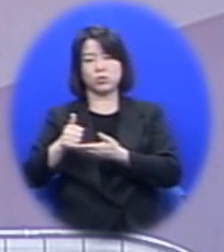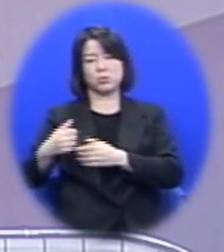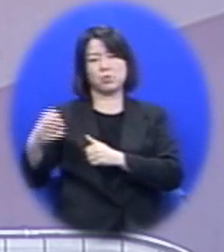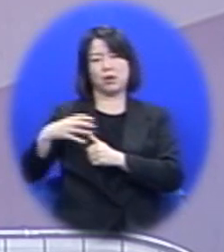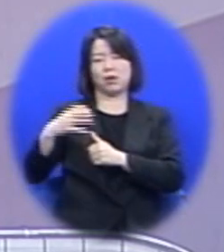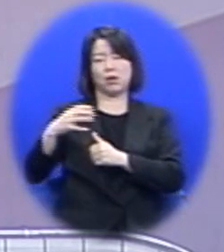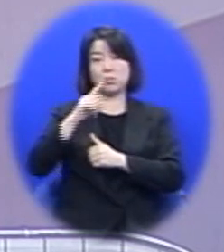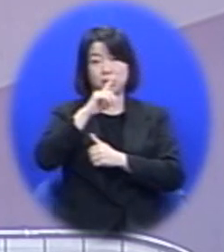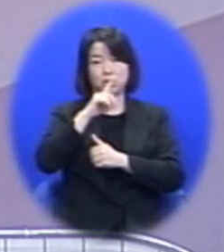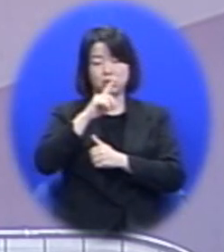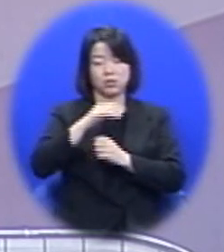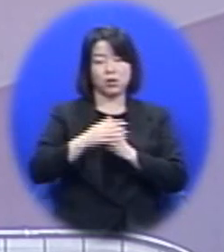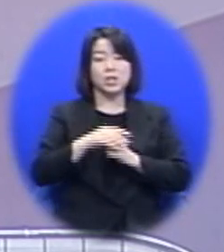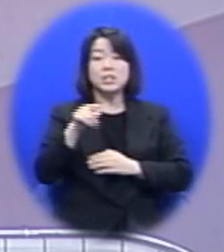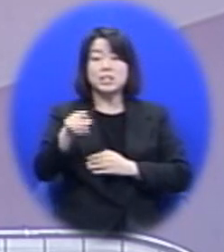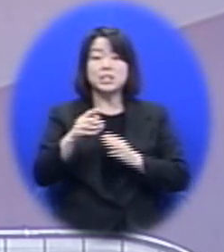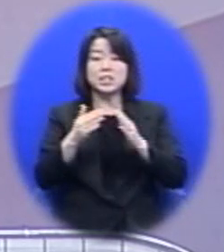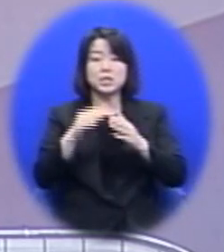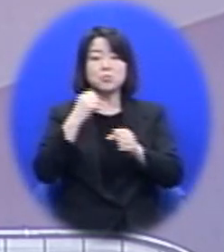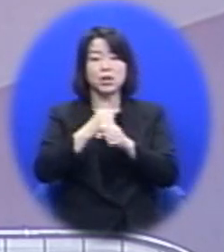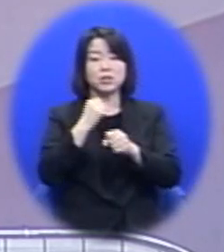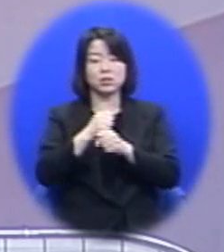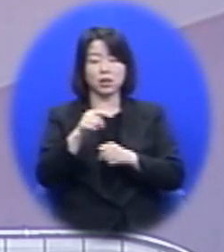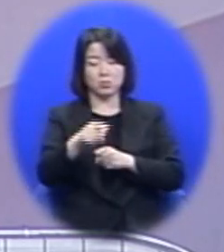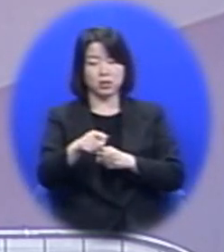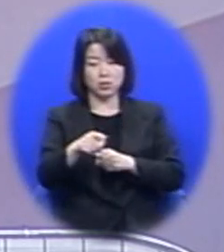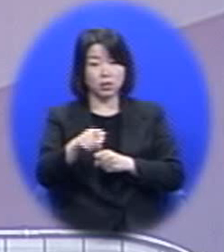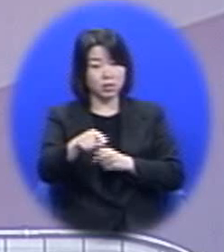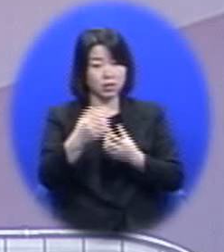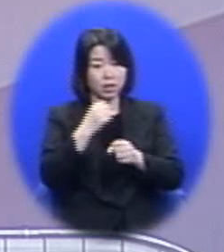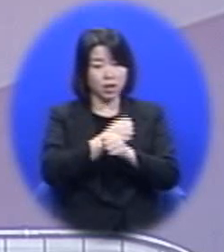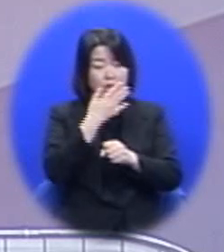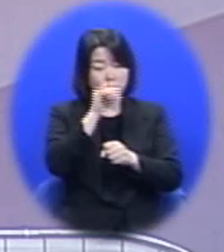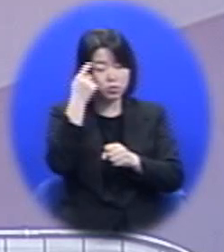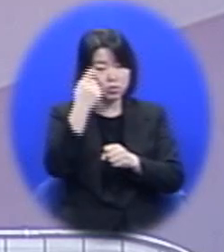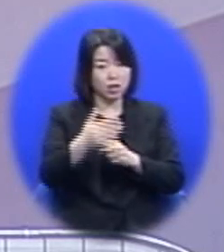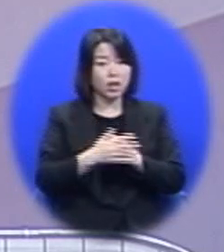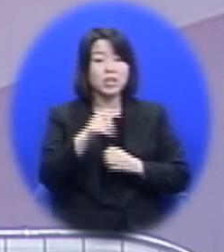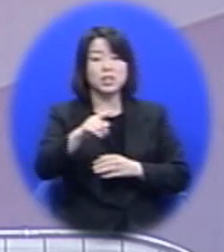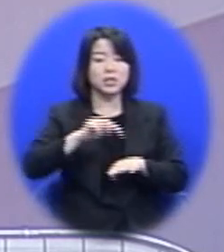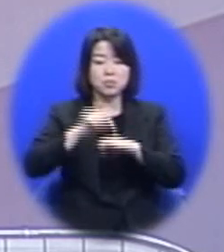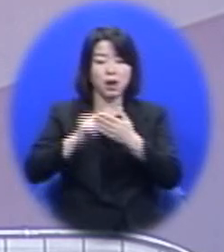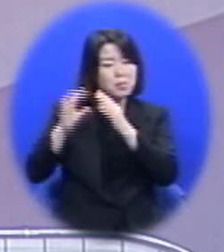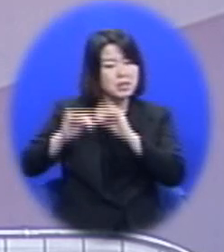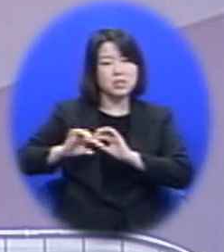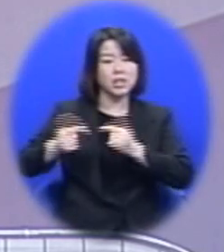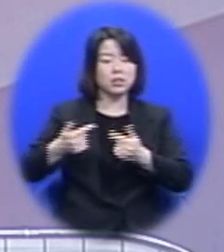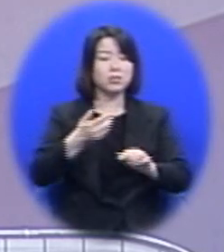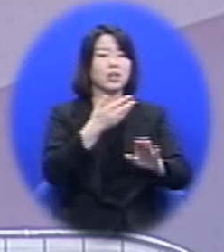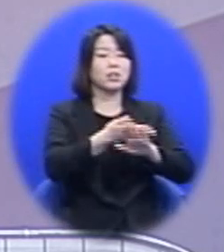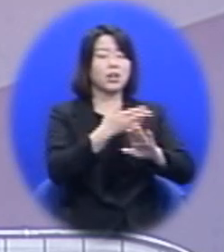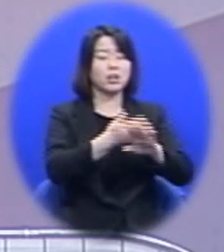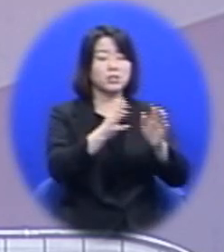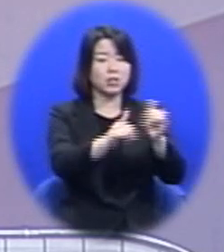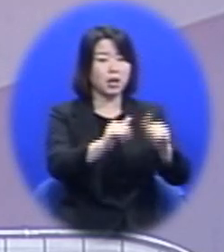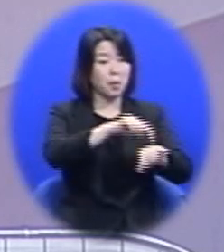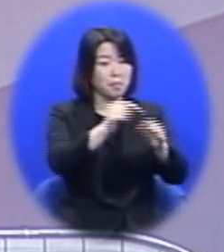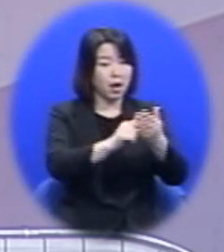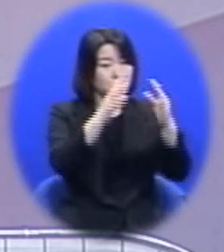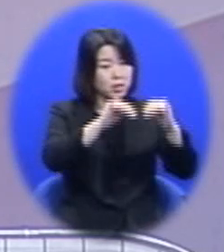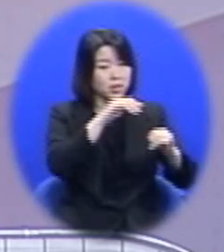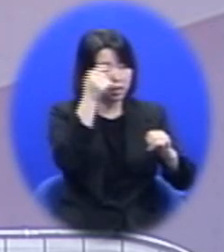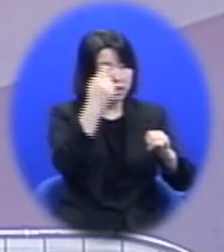하겠느냐? 내 마음이 안 드는데 소비자는 마음에 들겠느냐? 즉시 회개하고